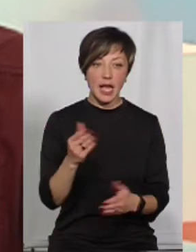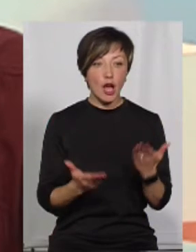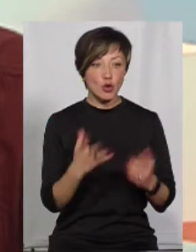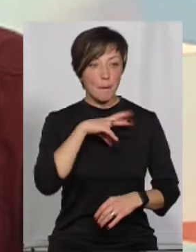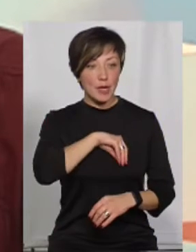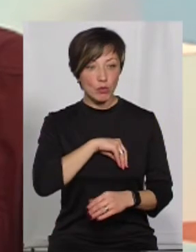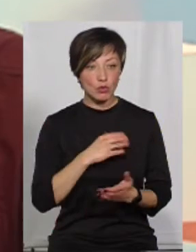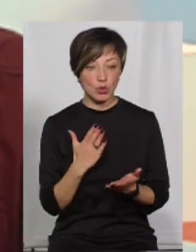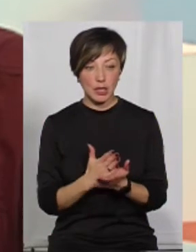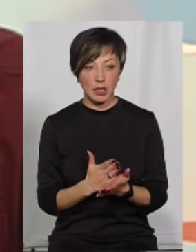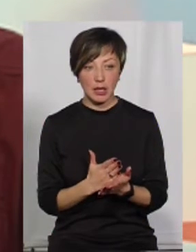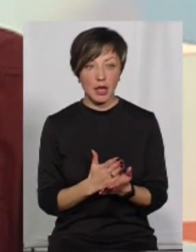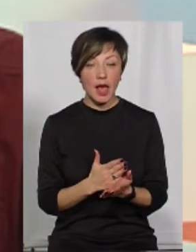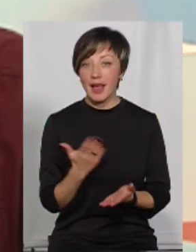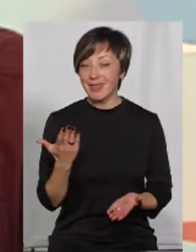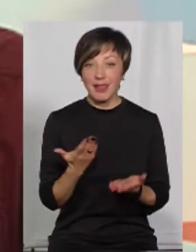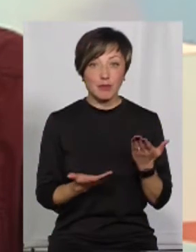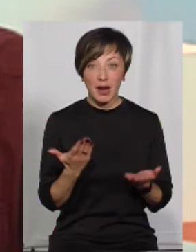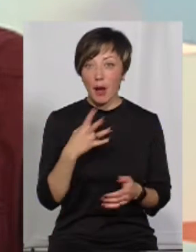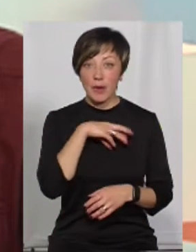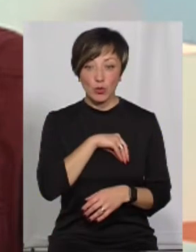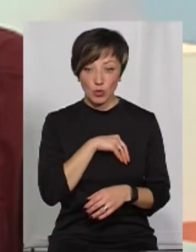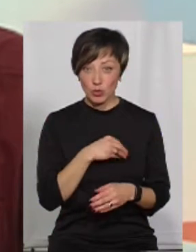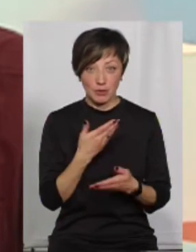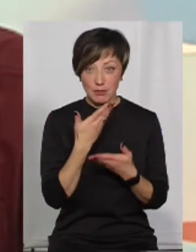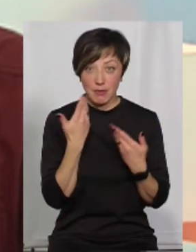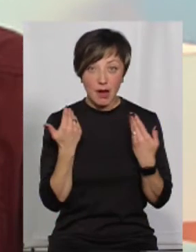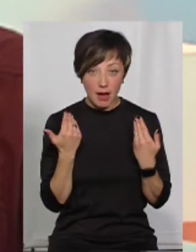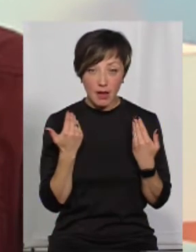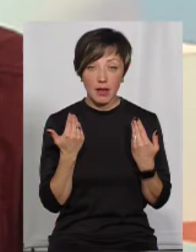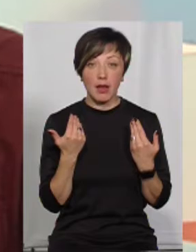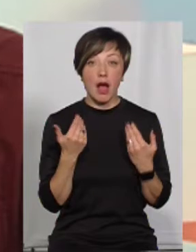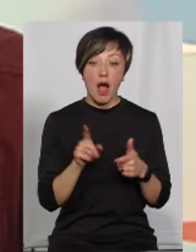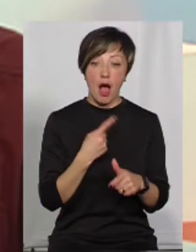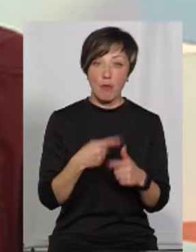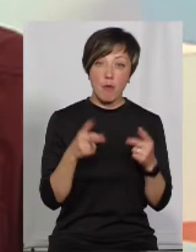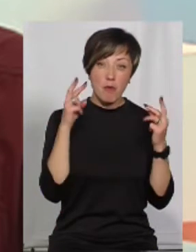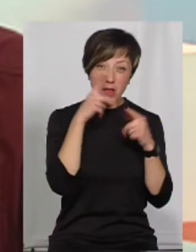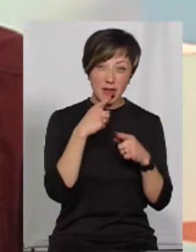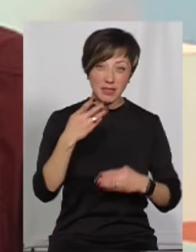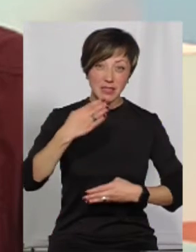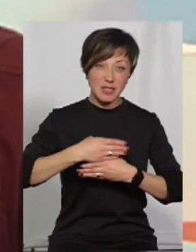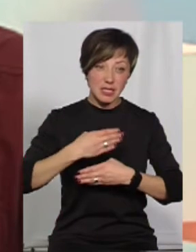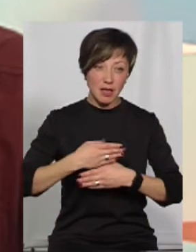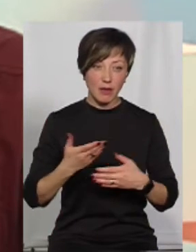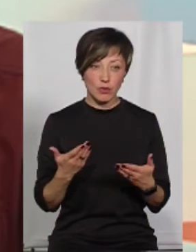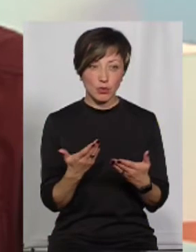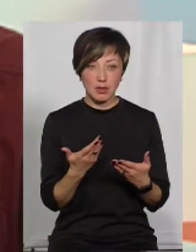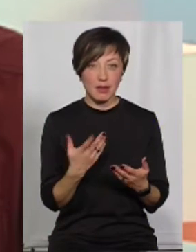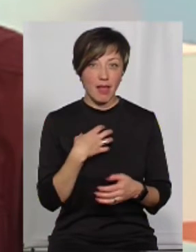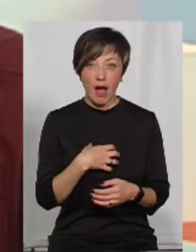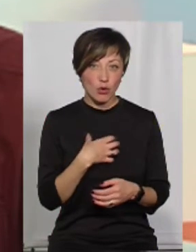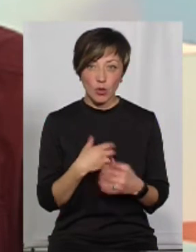Якщо прибуток складає, якщо ми не виходимо, не окуповуємо цю виставу, відповідно, або ми помилилися з виставою, тобто вона